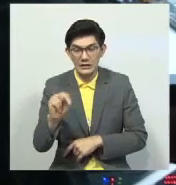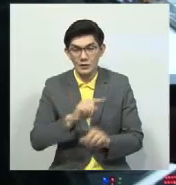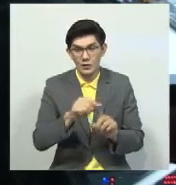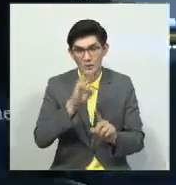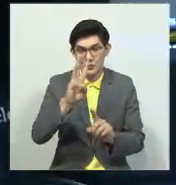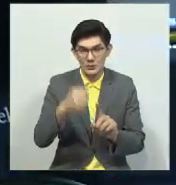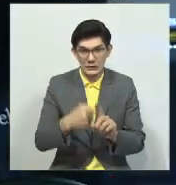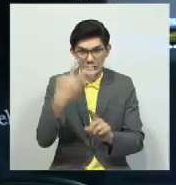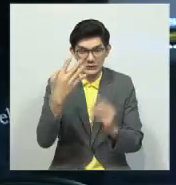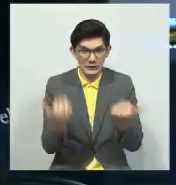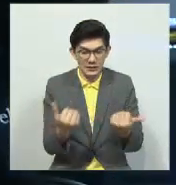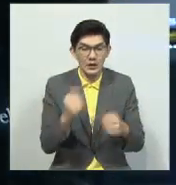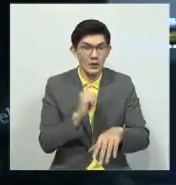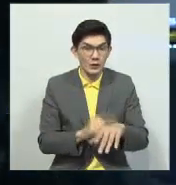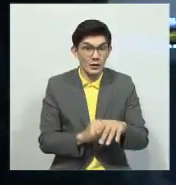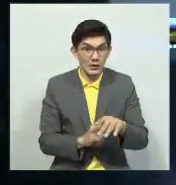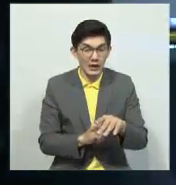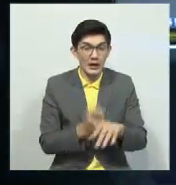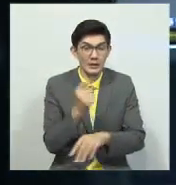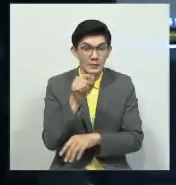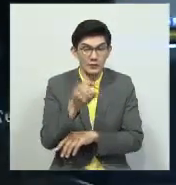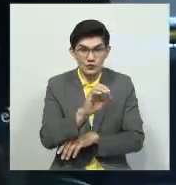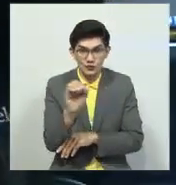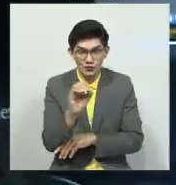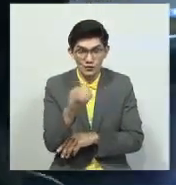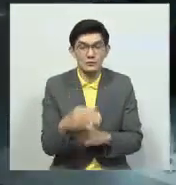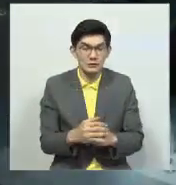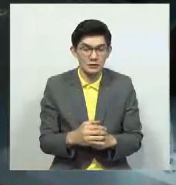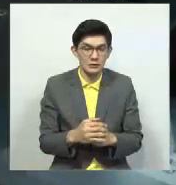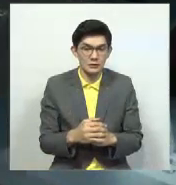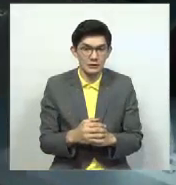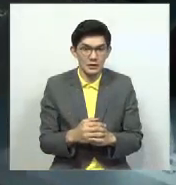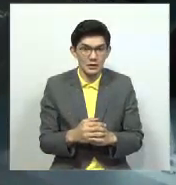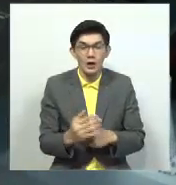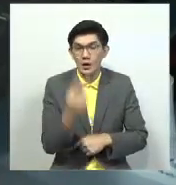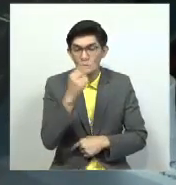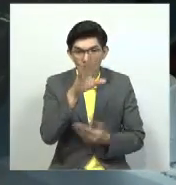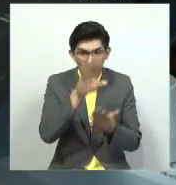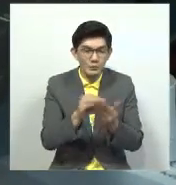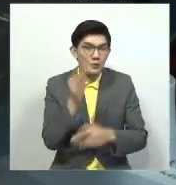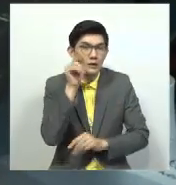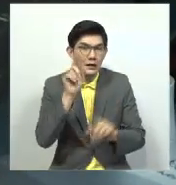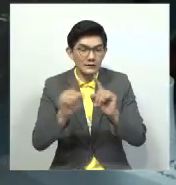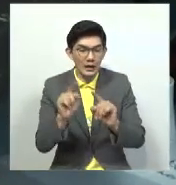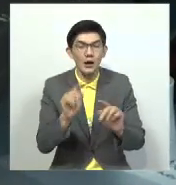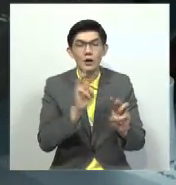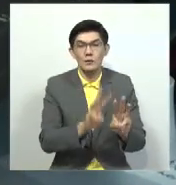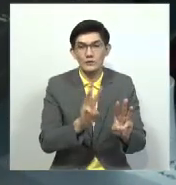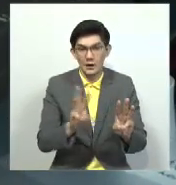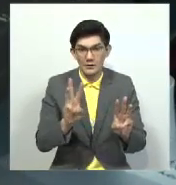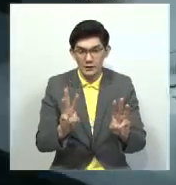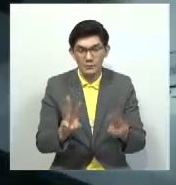ในวันที่6เมษายนนี้นะคะตั้งแต่เวลา 11:00 น.เป็นต้นไปหรือสามารถติดตามข้อมูลข่าวสารได้ทางเว็บ